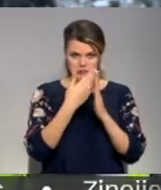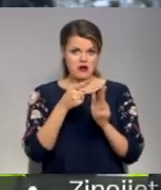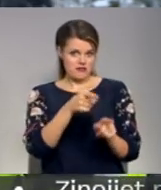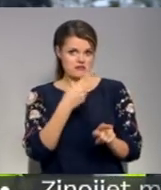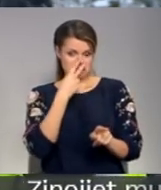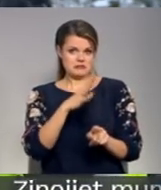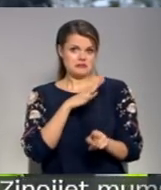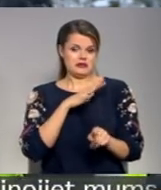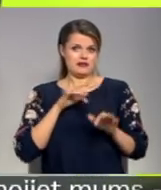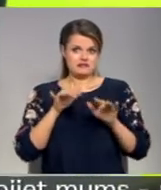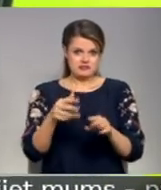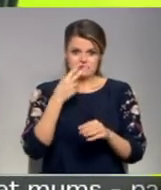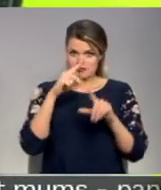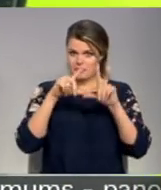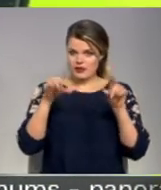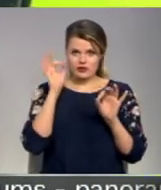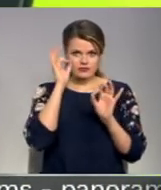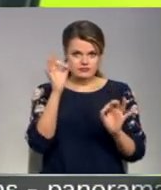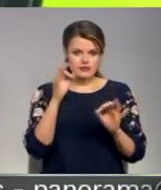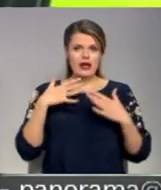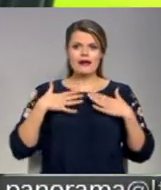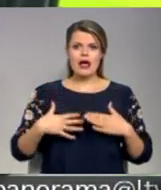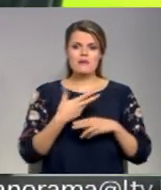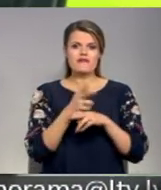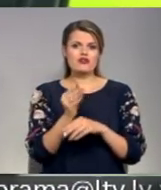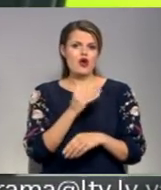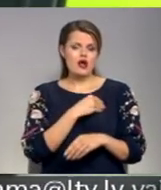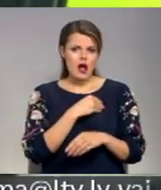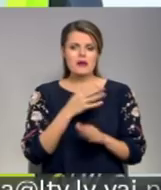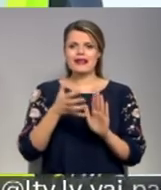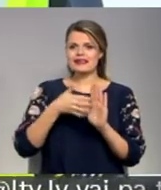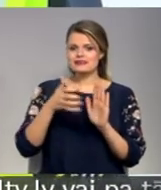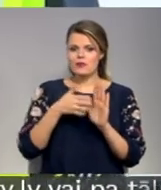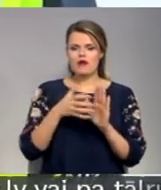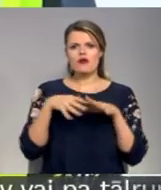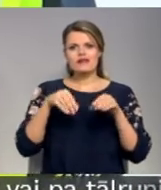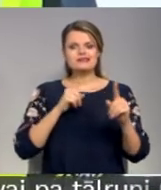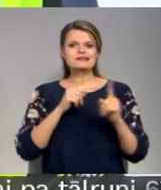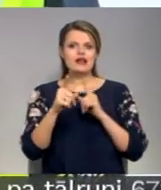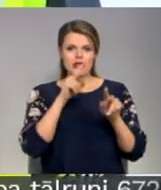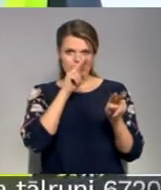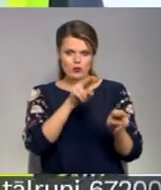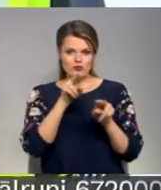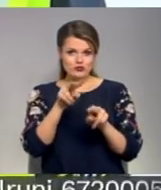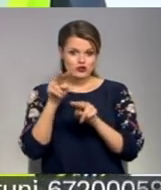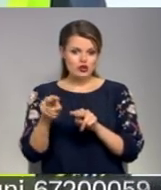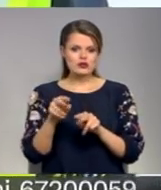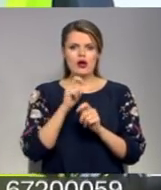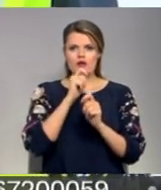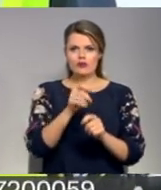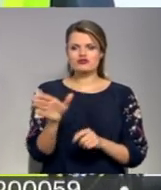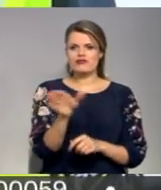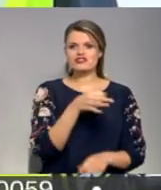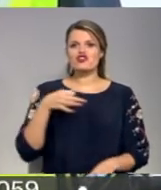ka tā bilde ir ideāla. Tā dāvētās ķermeņa videokameras pamatā tiek izmantotas veicot satiksmes uzraudzību un ir piešķirtas